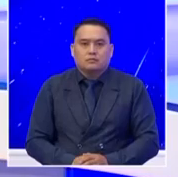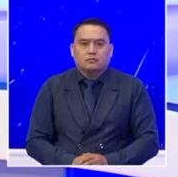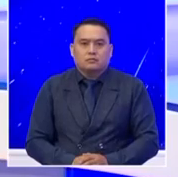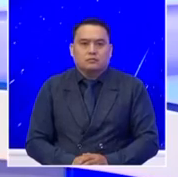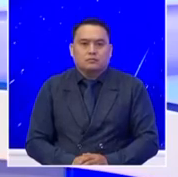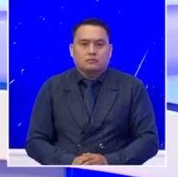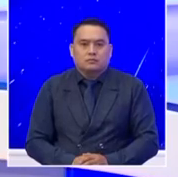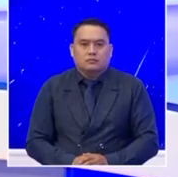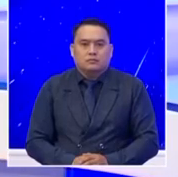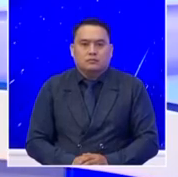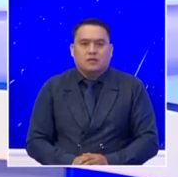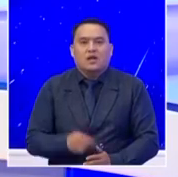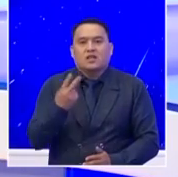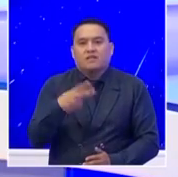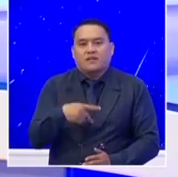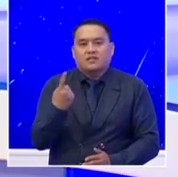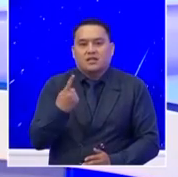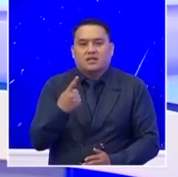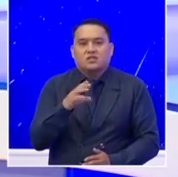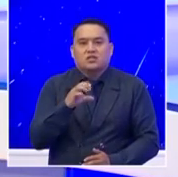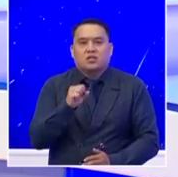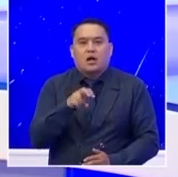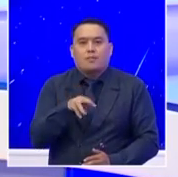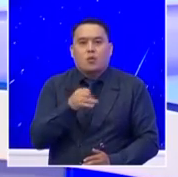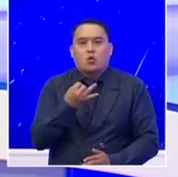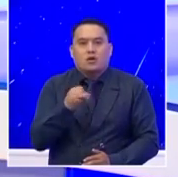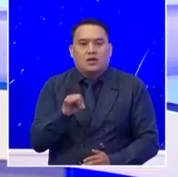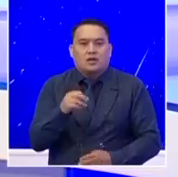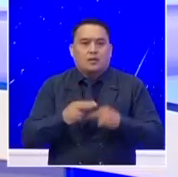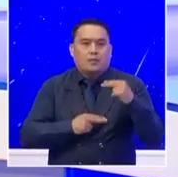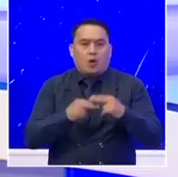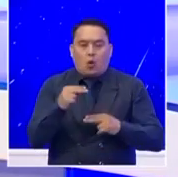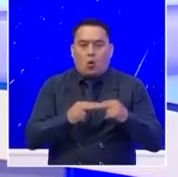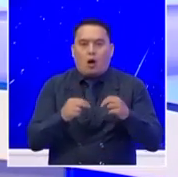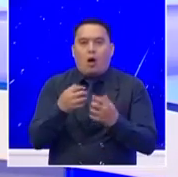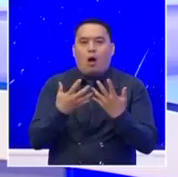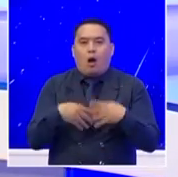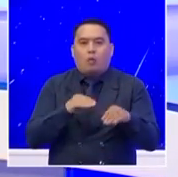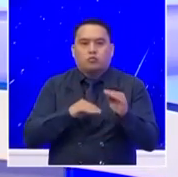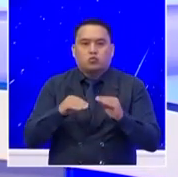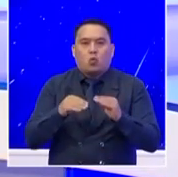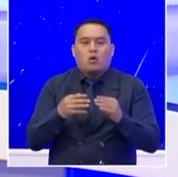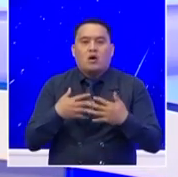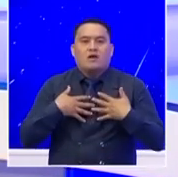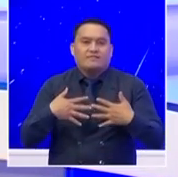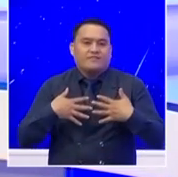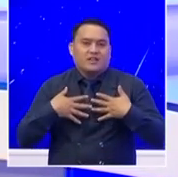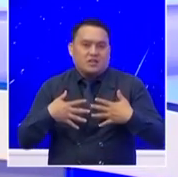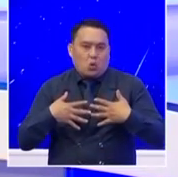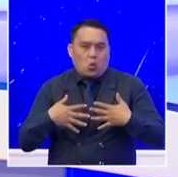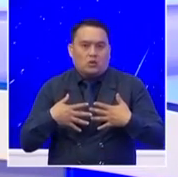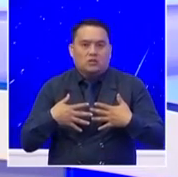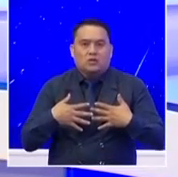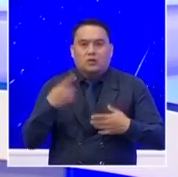Спрос рождает идеи. 21-летний сомалиец своими руками построил автоматический аппарат искусственной вентиляции легких. Для